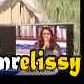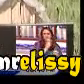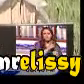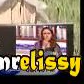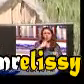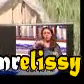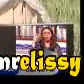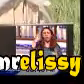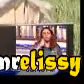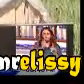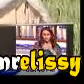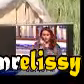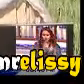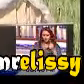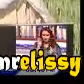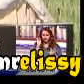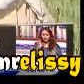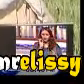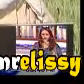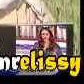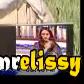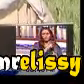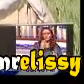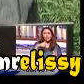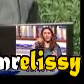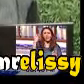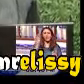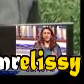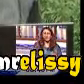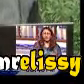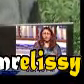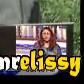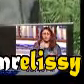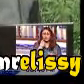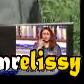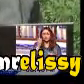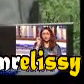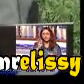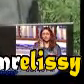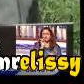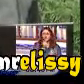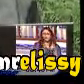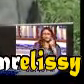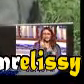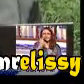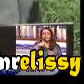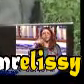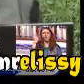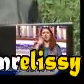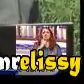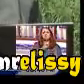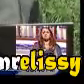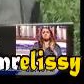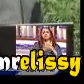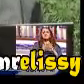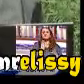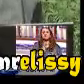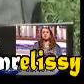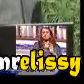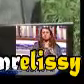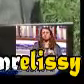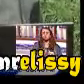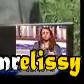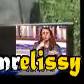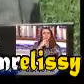شوال للفدان، الفدان يعمل له شوال ما يعملش حاجة. مشكلتنا السماد غالي ومش موجود، وراح نشتري من